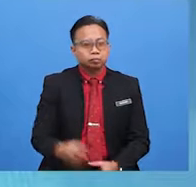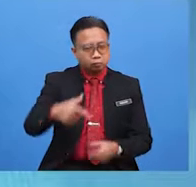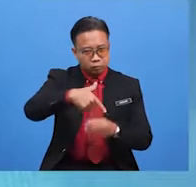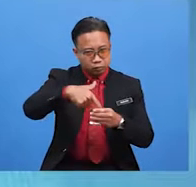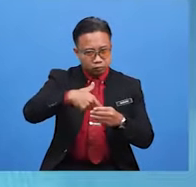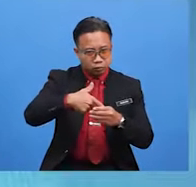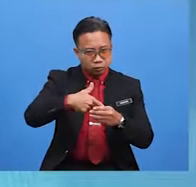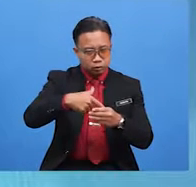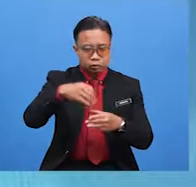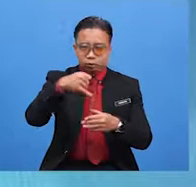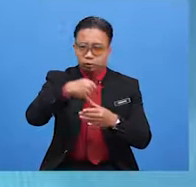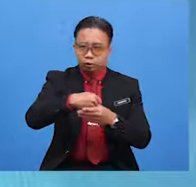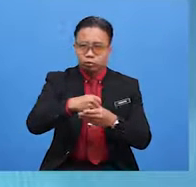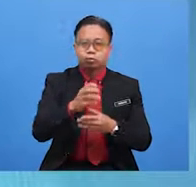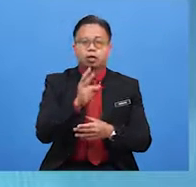batu secair.